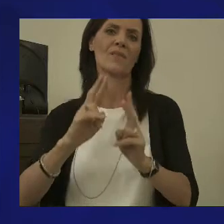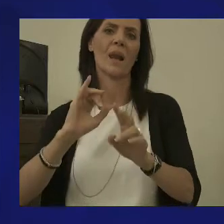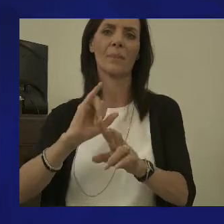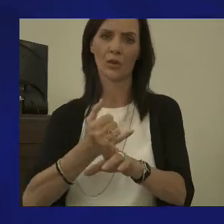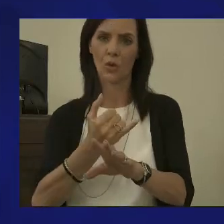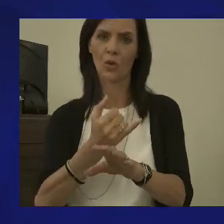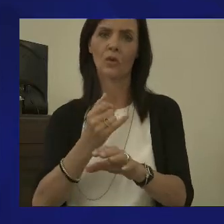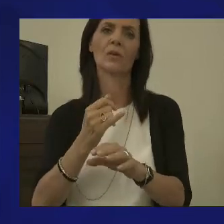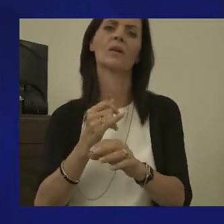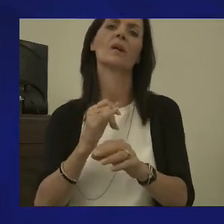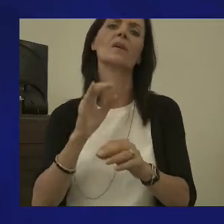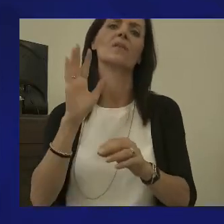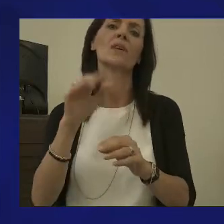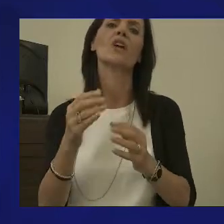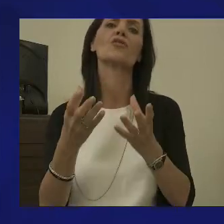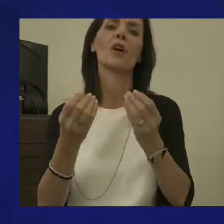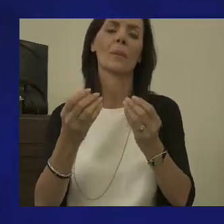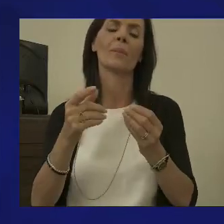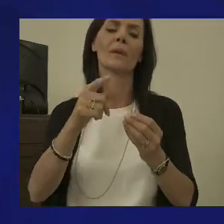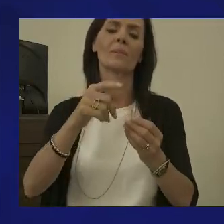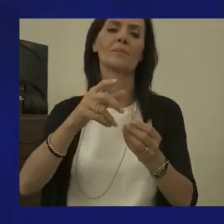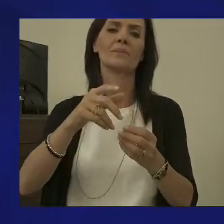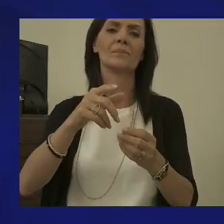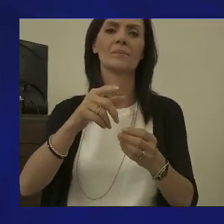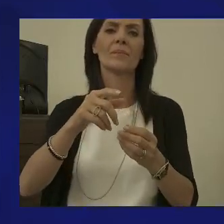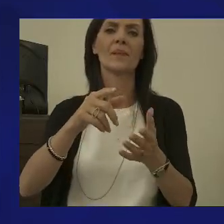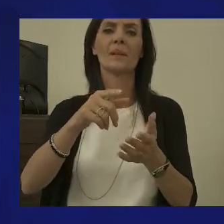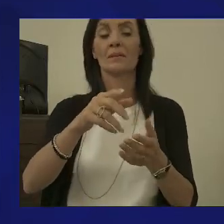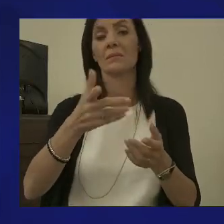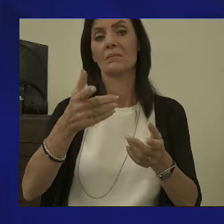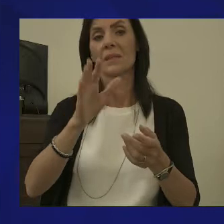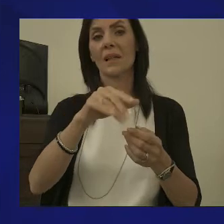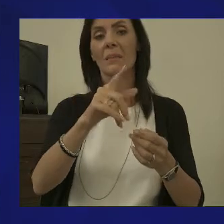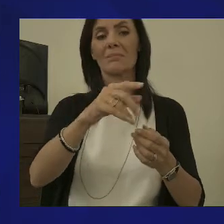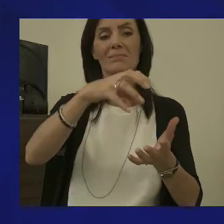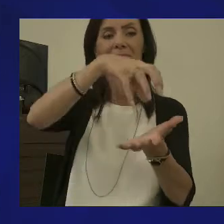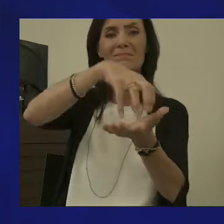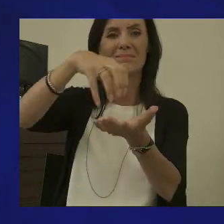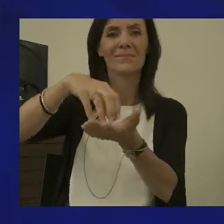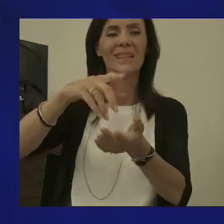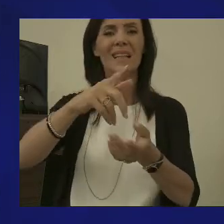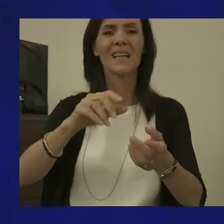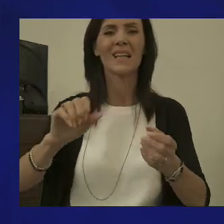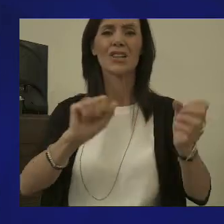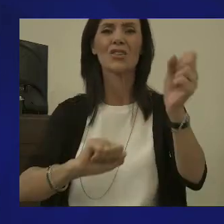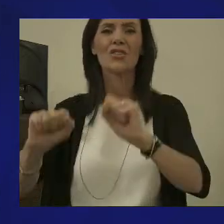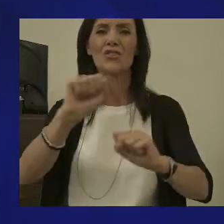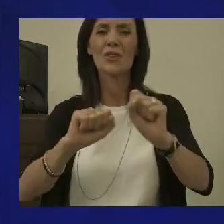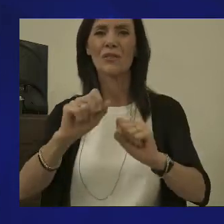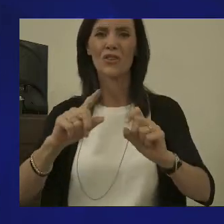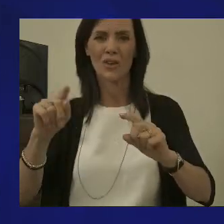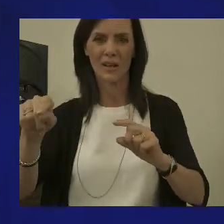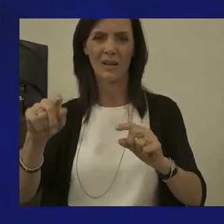בטון שמקרין על הסביבה. יש פה מתקנים לשטיפה, יהיו מתקנים לשטיפה של הרכבים שיוצאים ככה שהם לא ילכלכו את